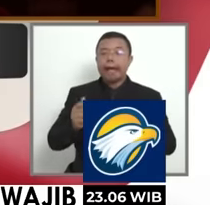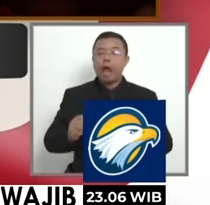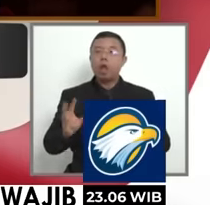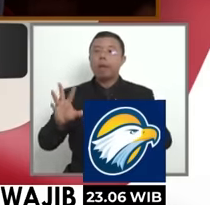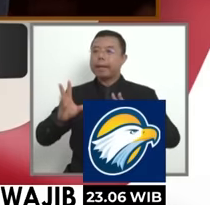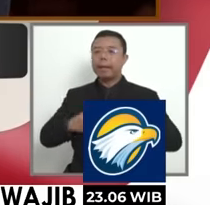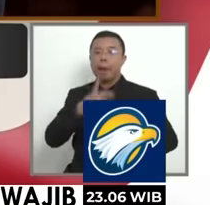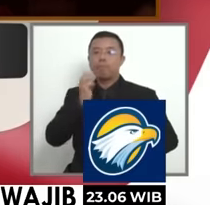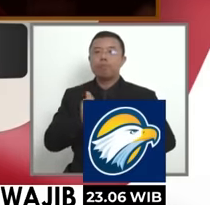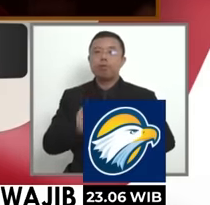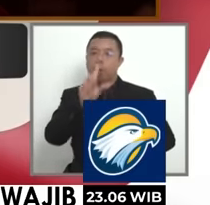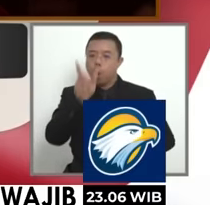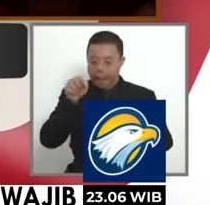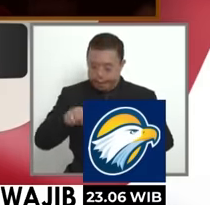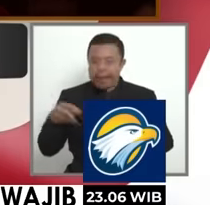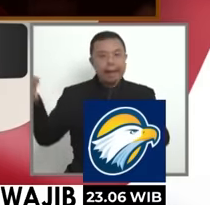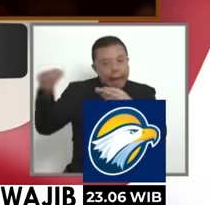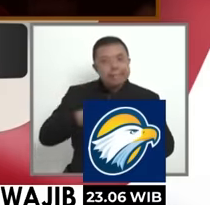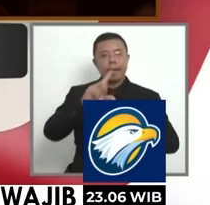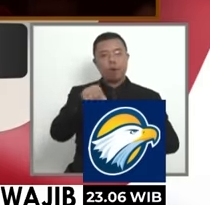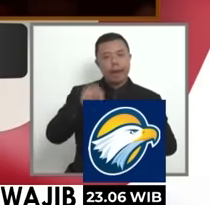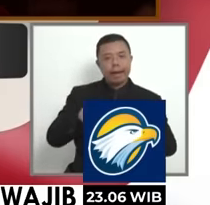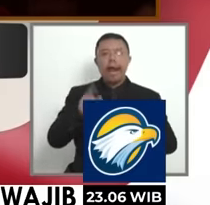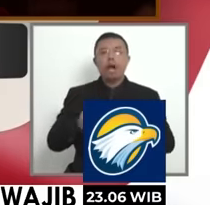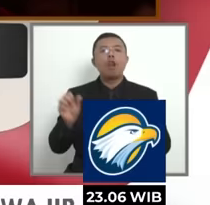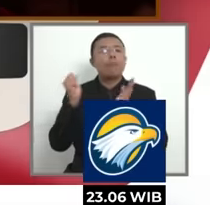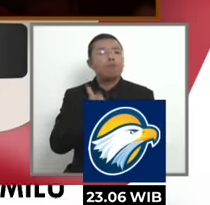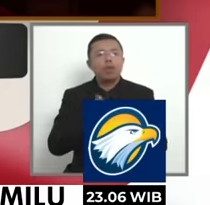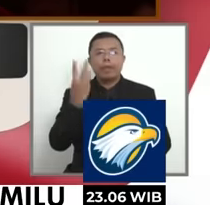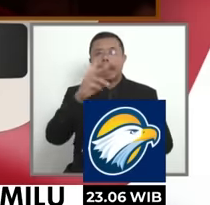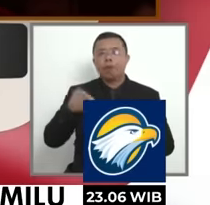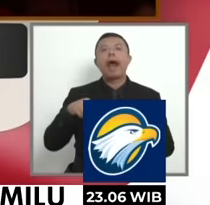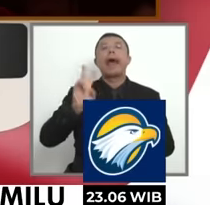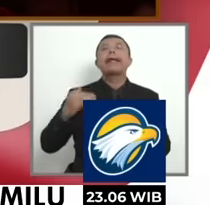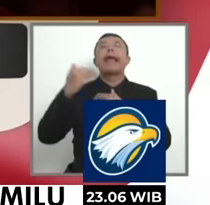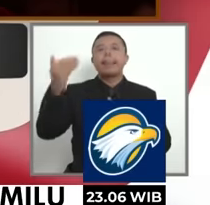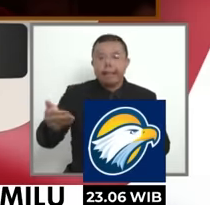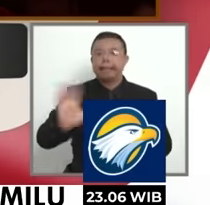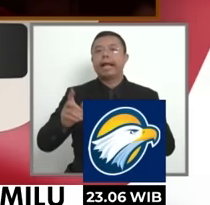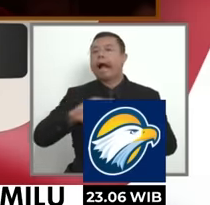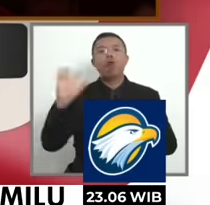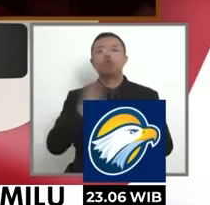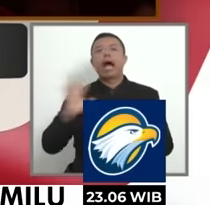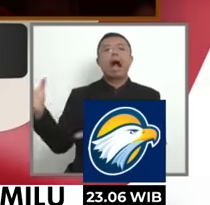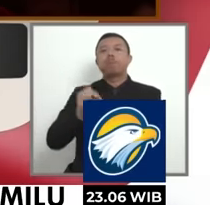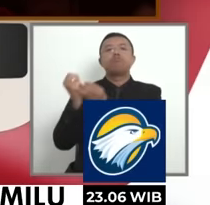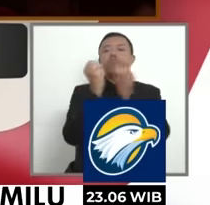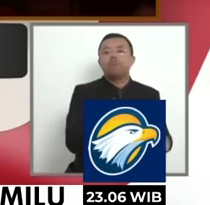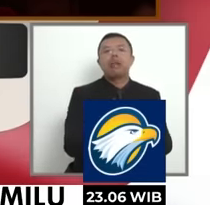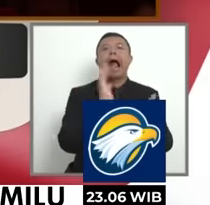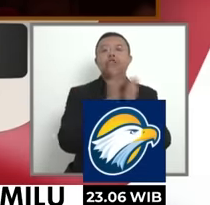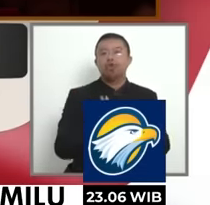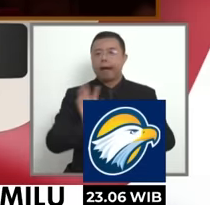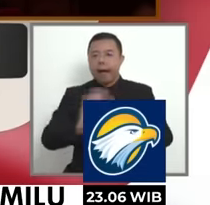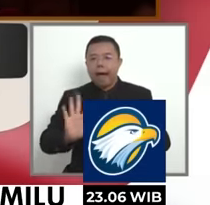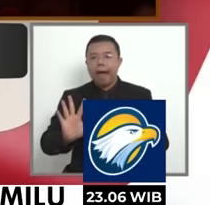diesai membutuhkan bulan ini ya diberi bulan ini kalau dibutuhkannya 3 bulan lagi ya 3 bulan lagi tidak usah dirapel semuanya ya